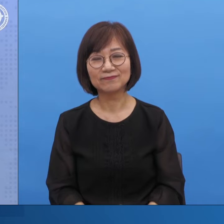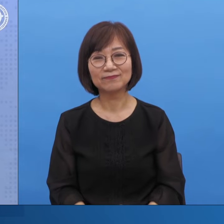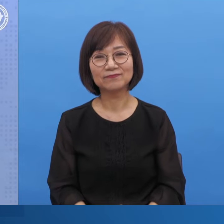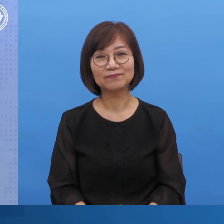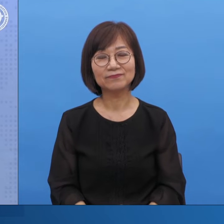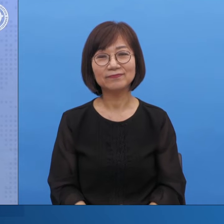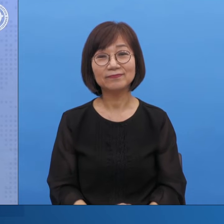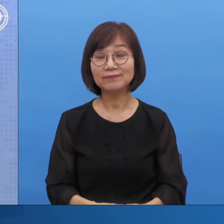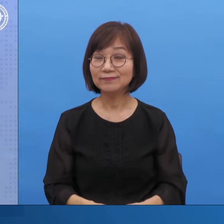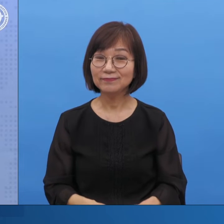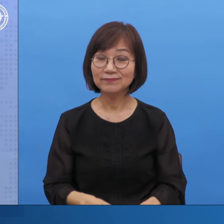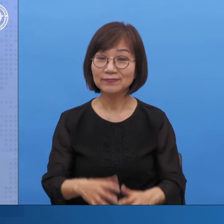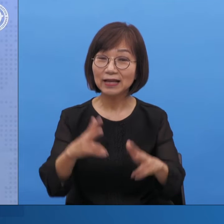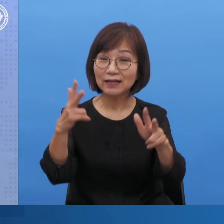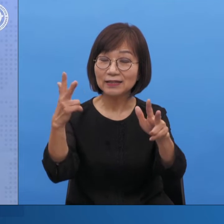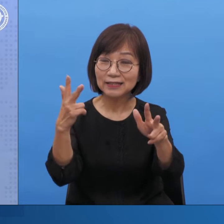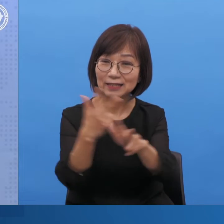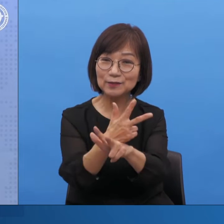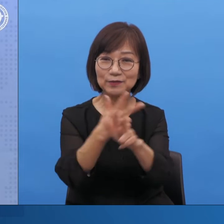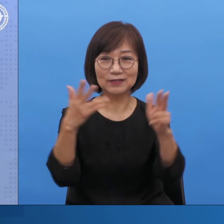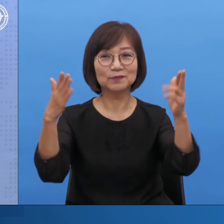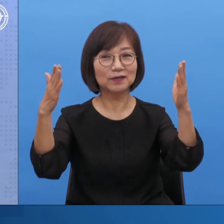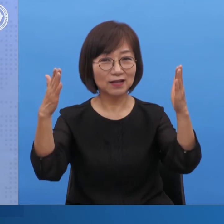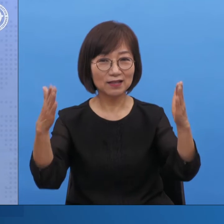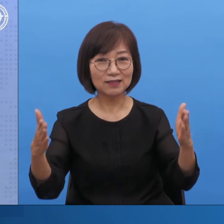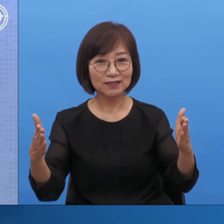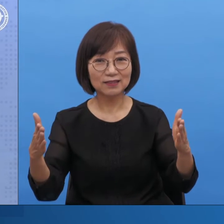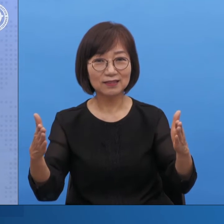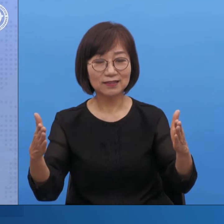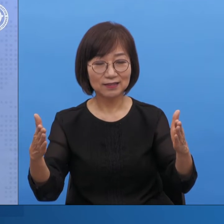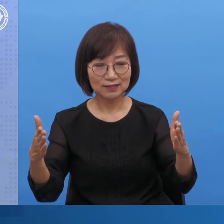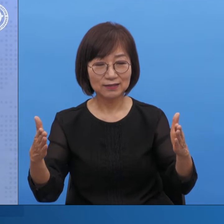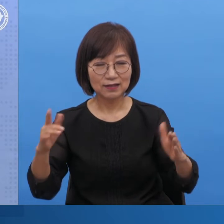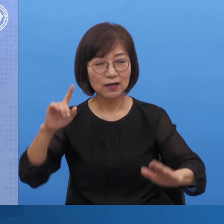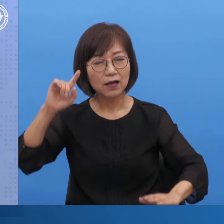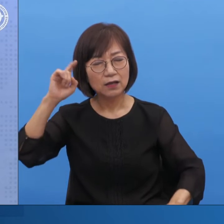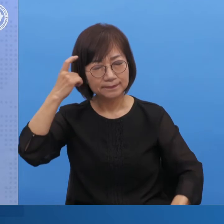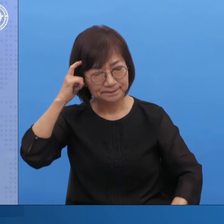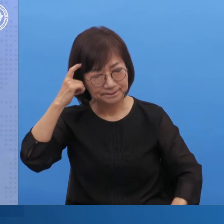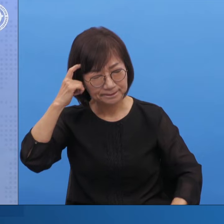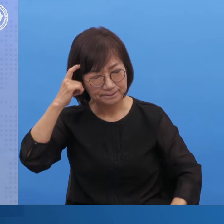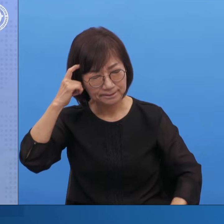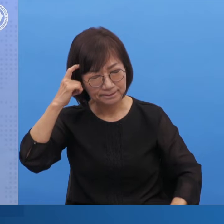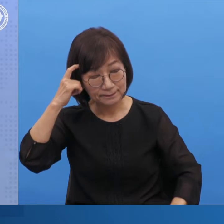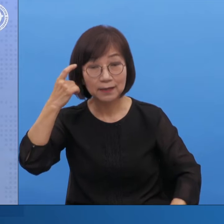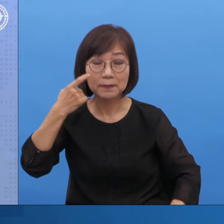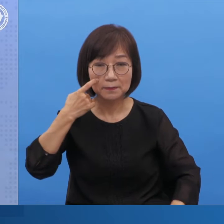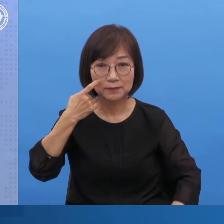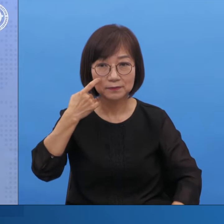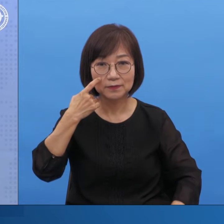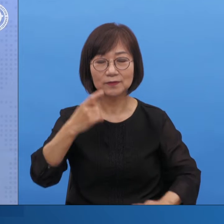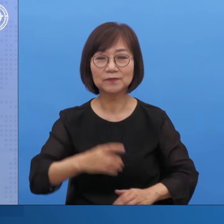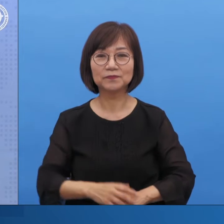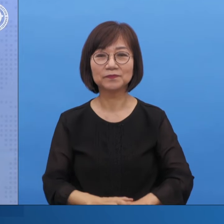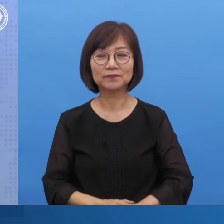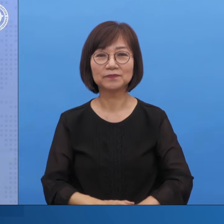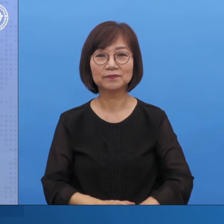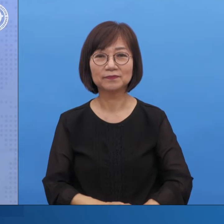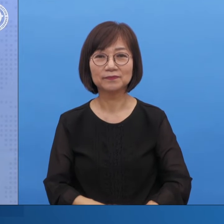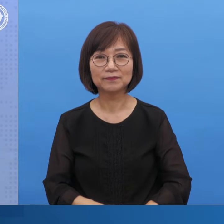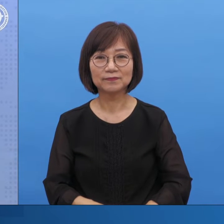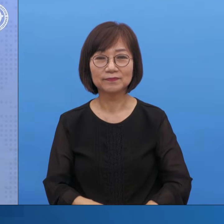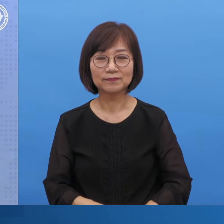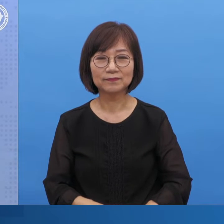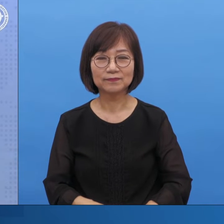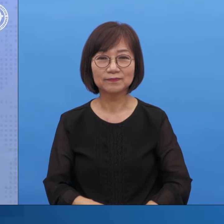여러분 이번 주간에 한 주간만 생각해 보세요. And so just throughout this 1 week, think about this. 예.